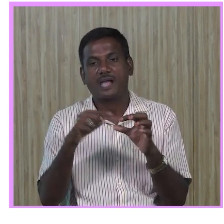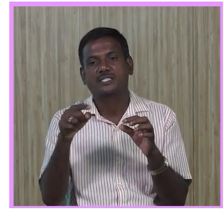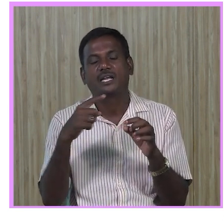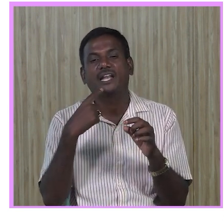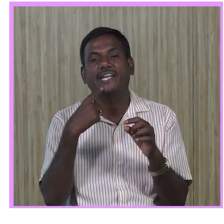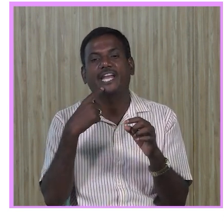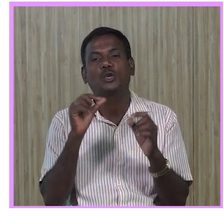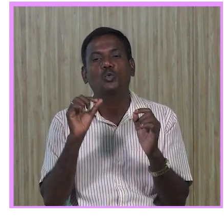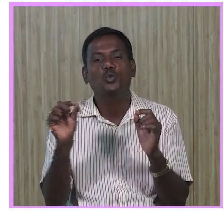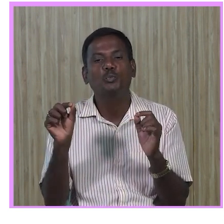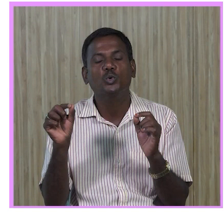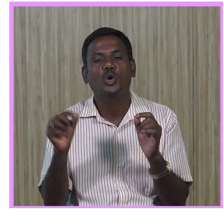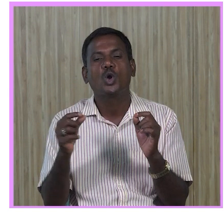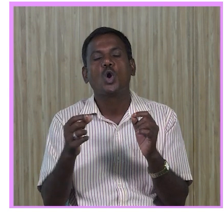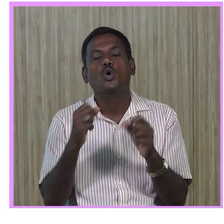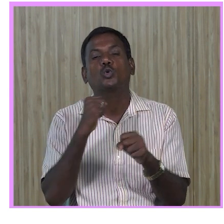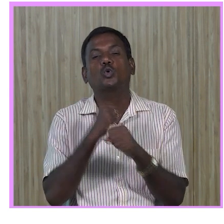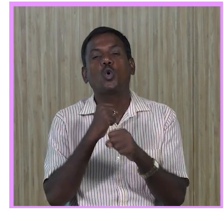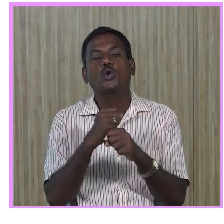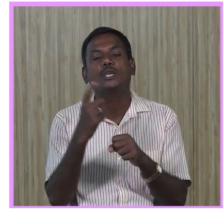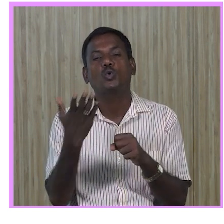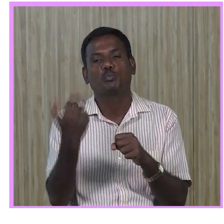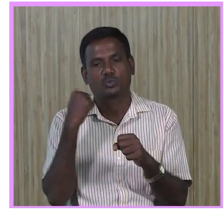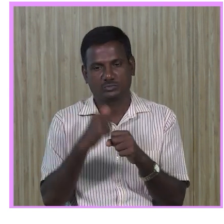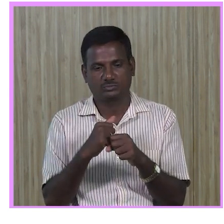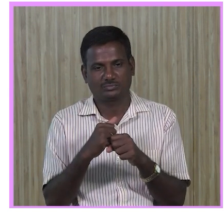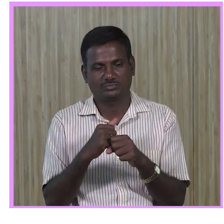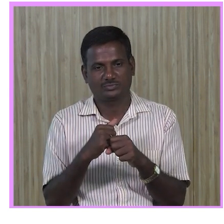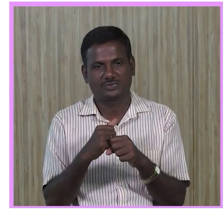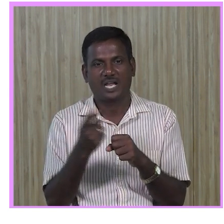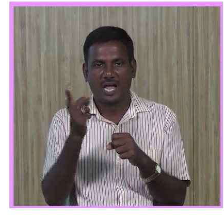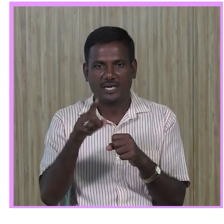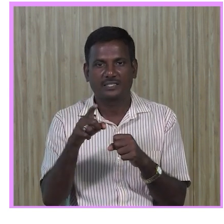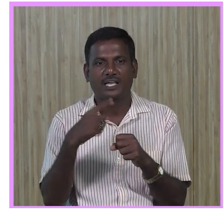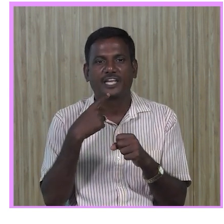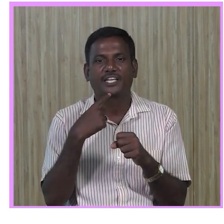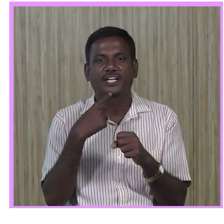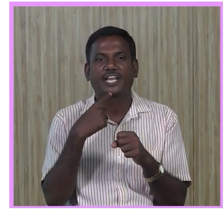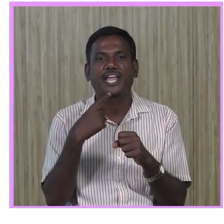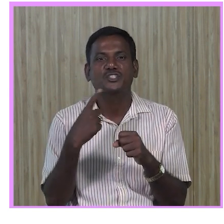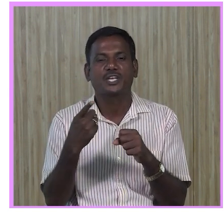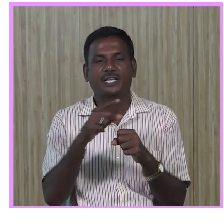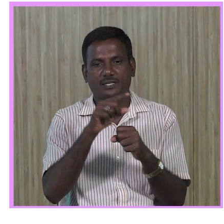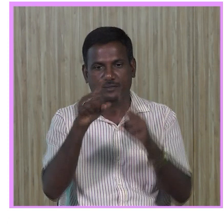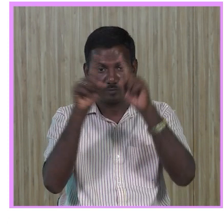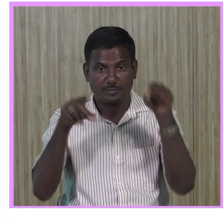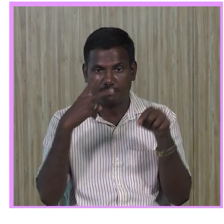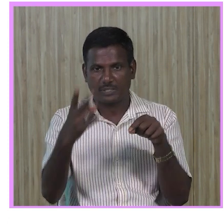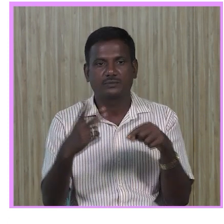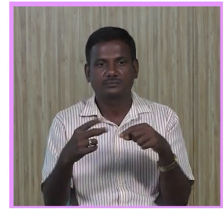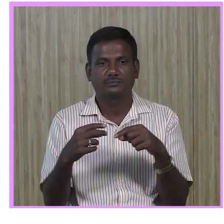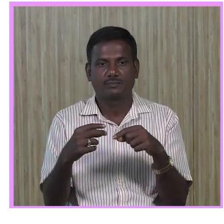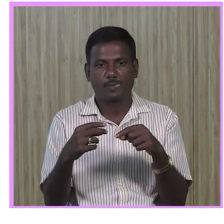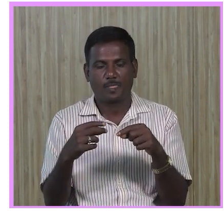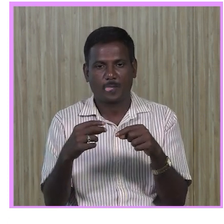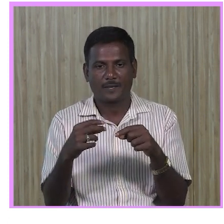ஆக்சிகரணிகள் நைட்ரேட் உப்பு மற்றும் குளோரேட் உப்பு. அடுத்து நம்ம பார்க்க இருக்கிறது கிரையோஜெனிக் இயக்கு